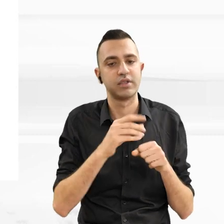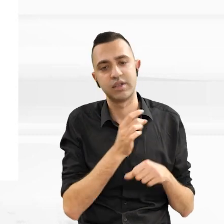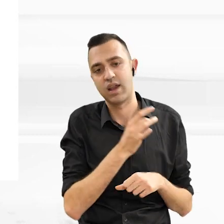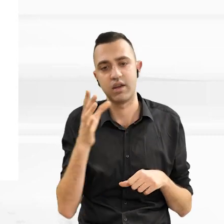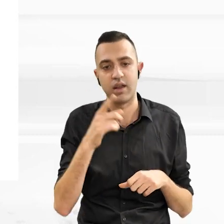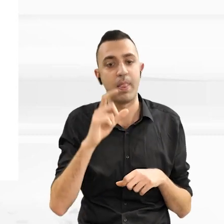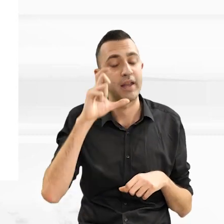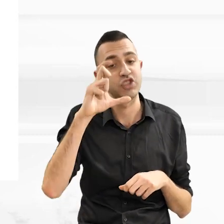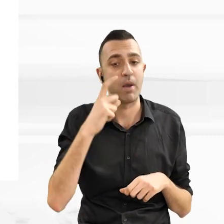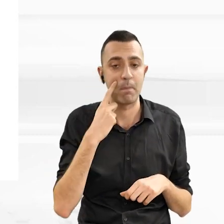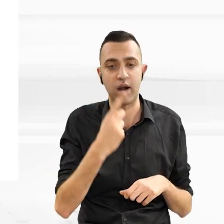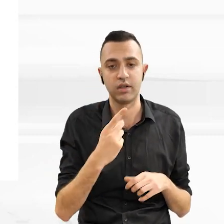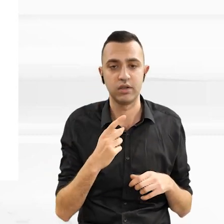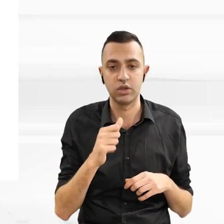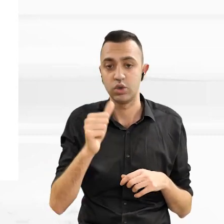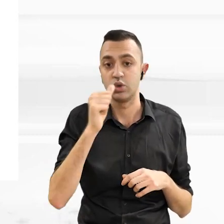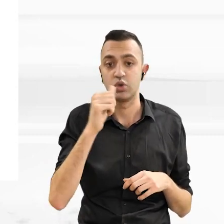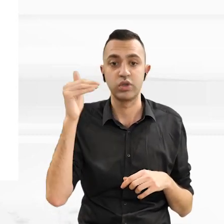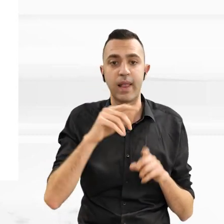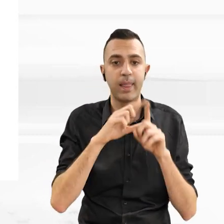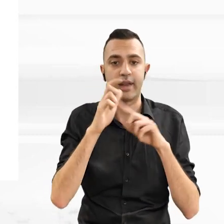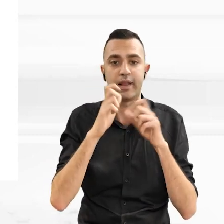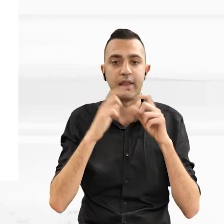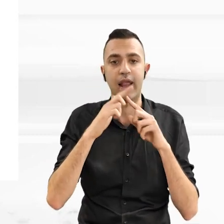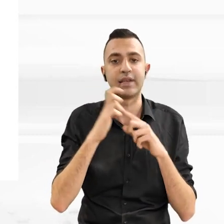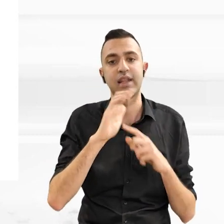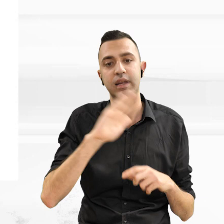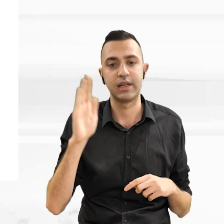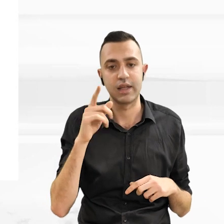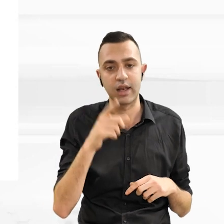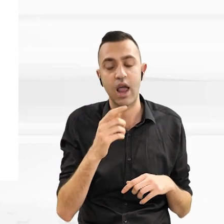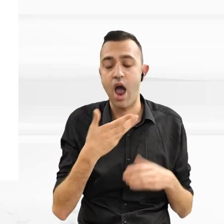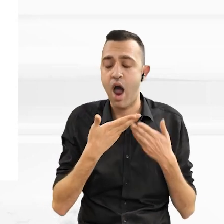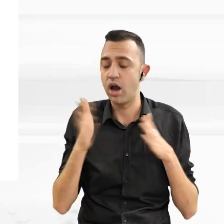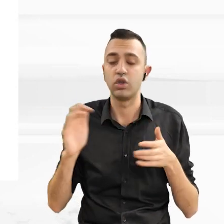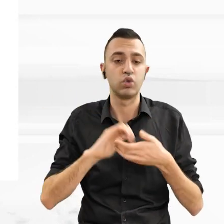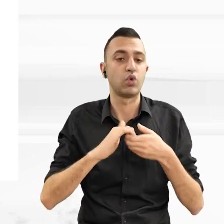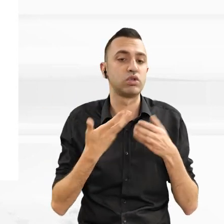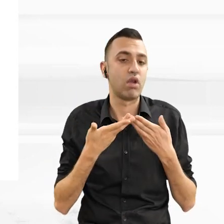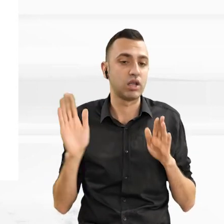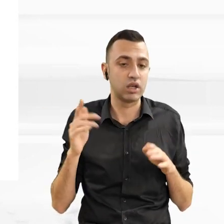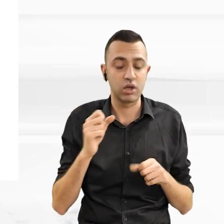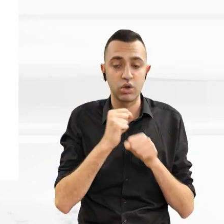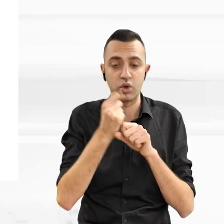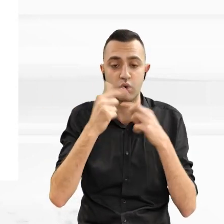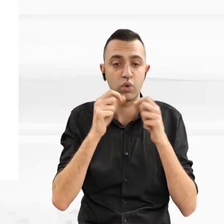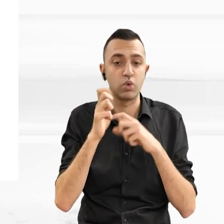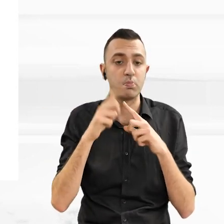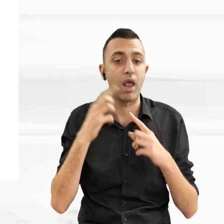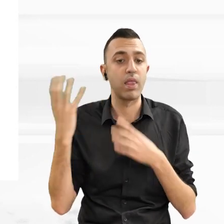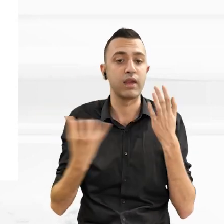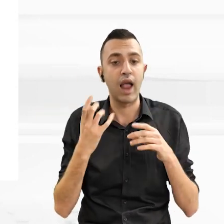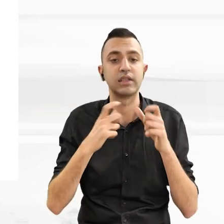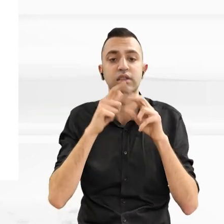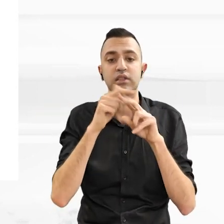diyebiliriz C ye bakalım su gelir deste gider ayrılır dosta gider bu gurbet yansın Yıkılsın